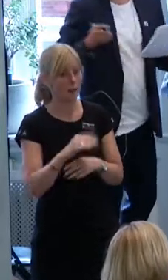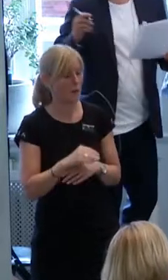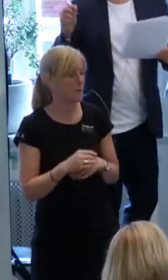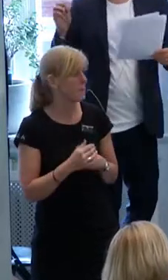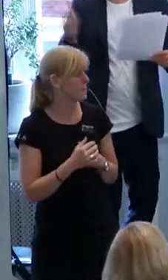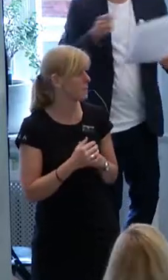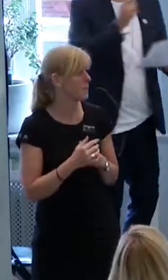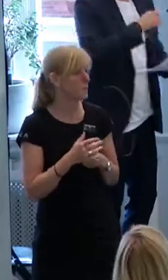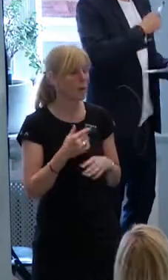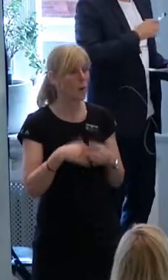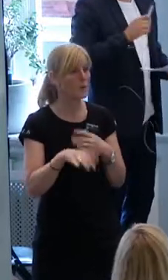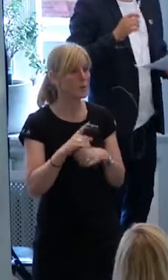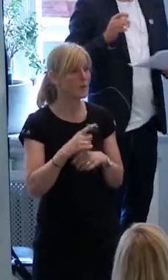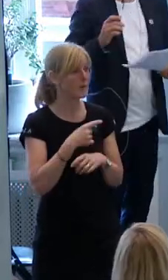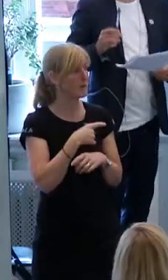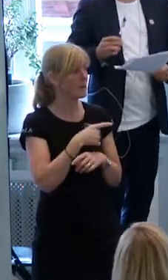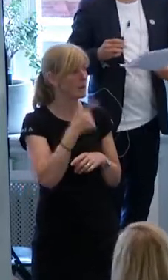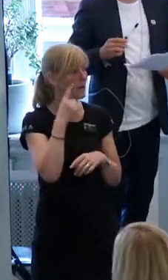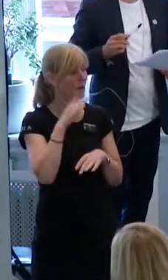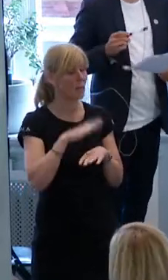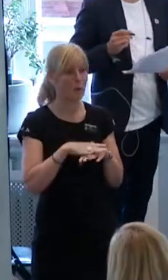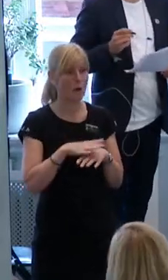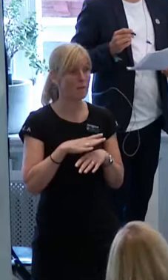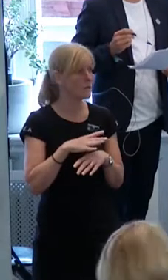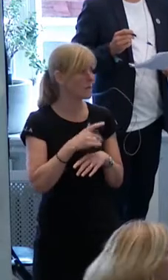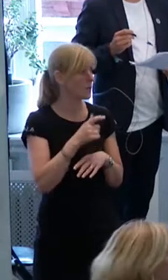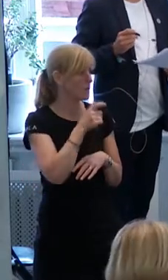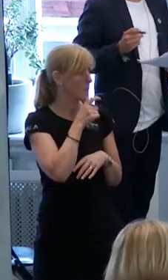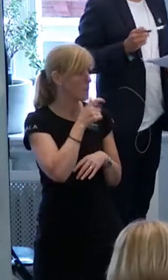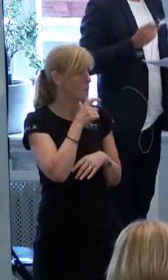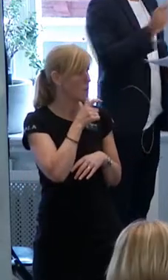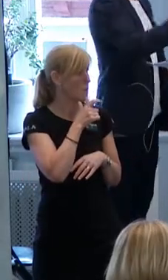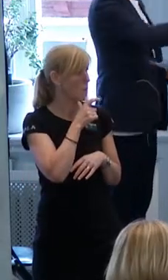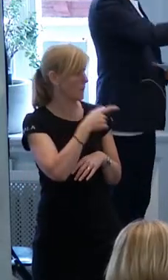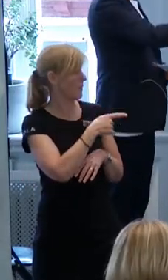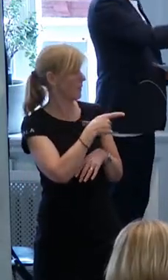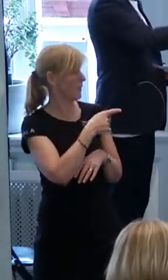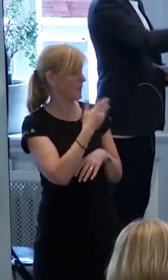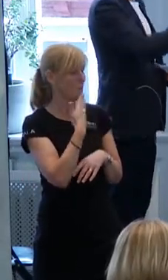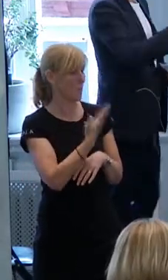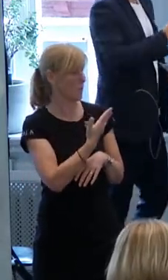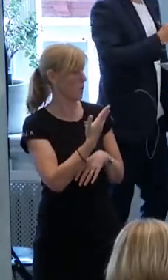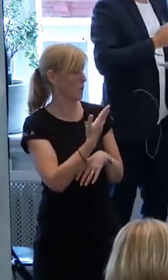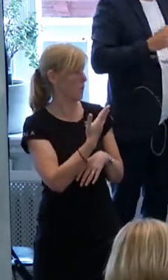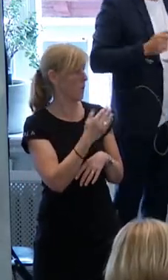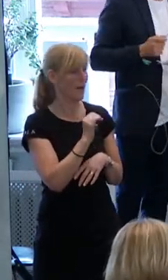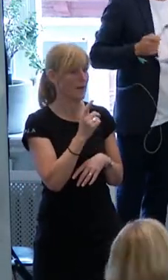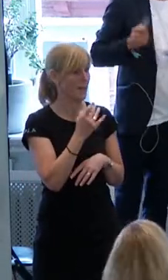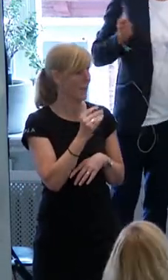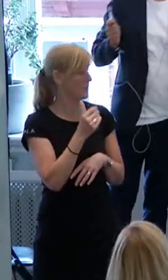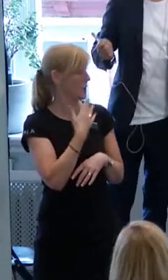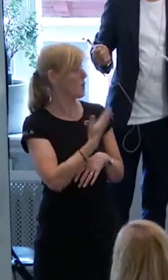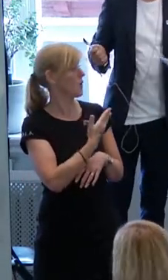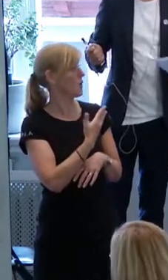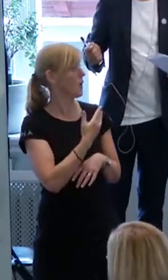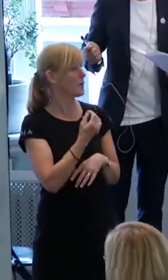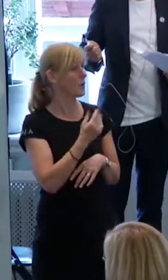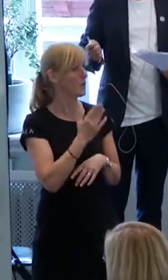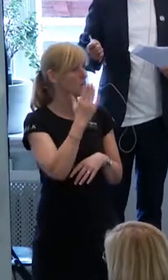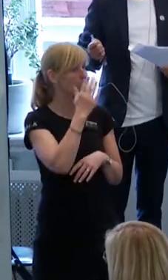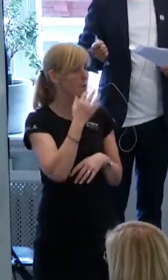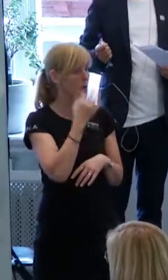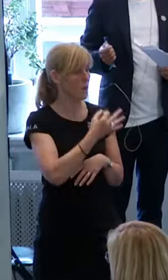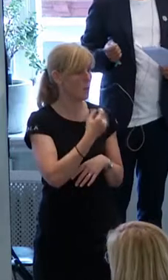Under tiden ni tänker på det, har vi någon mick? Där! Bra, Elias. Är det någon som vill ställa en